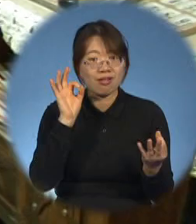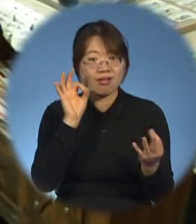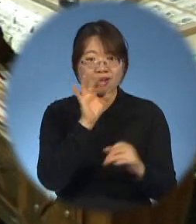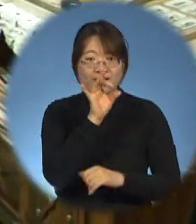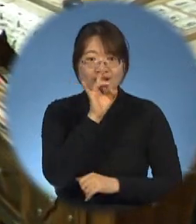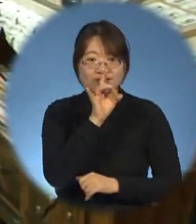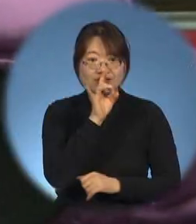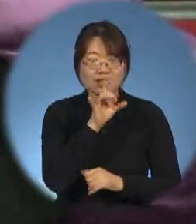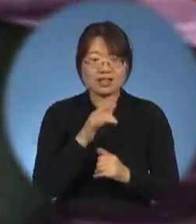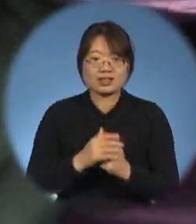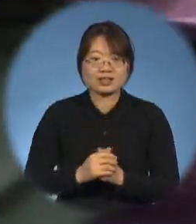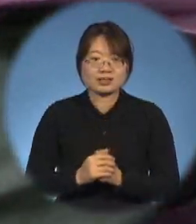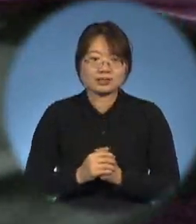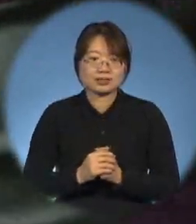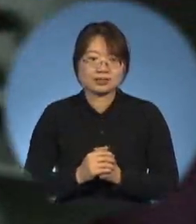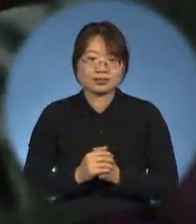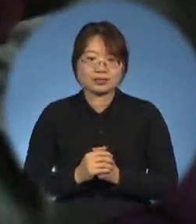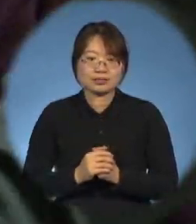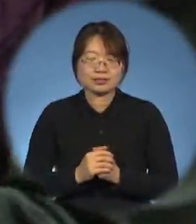법